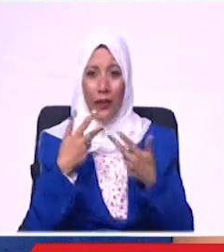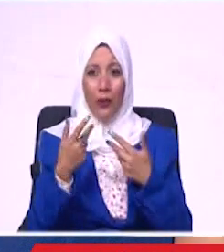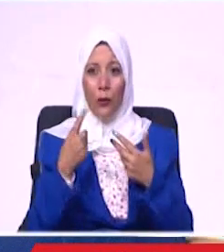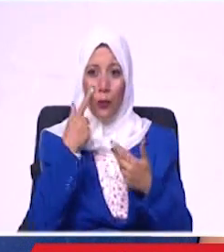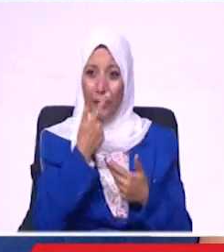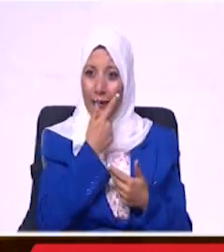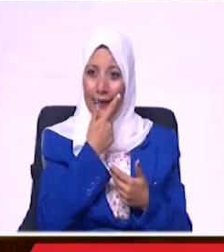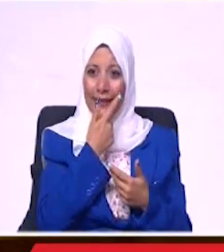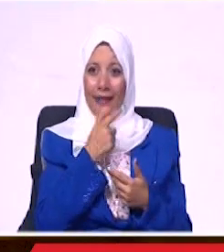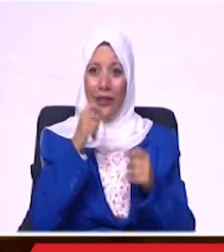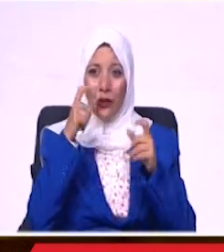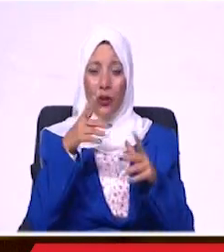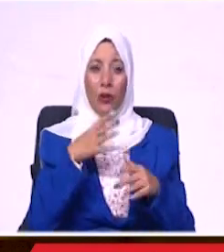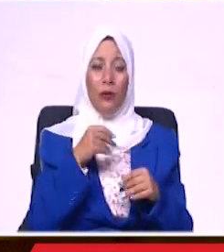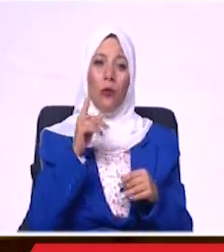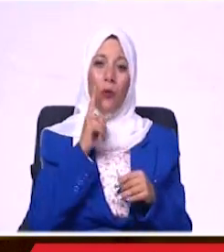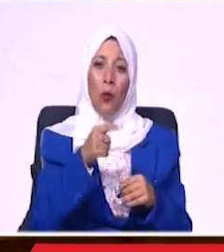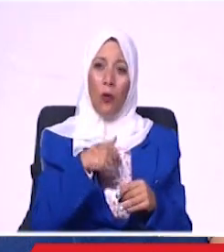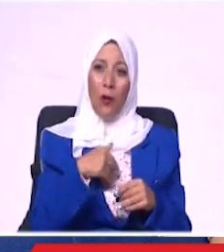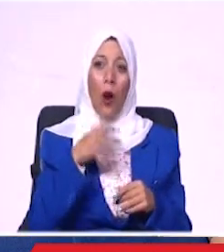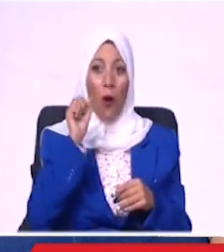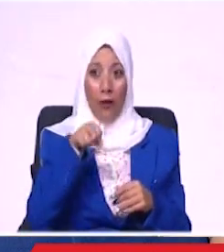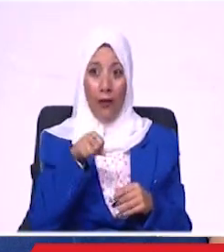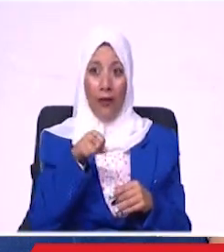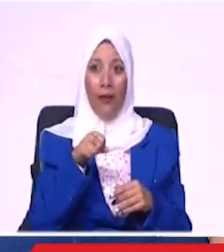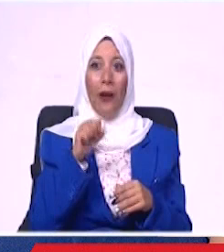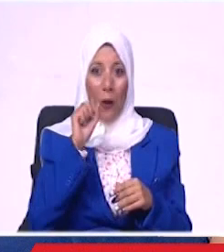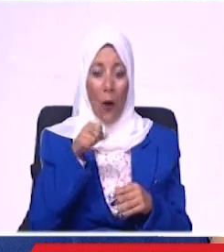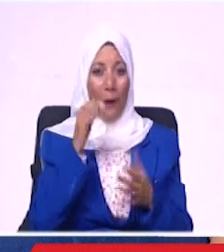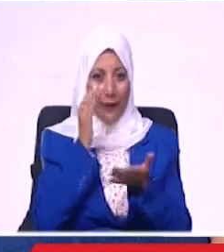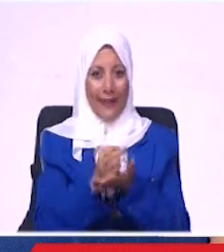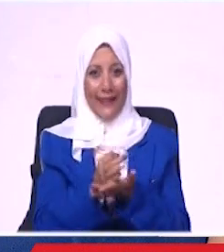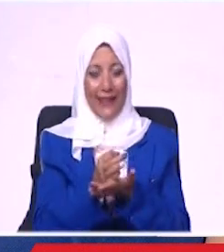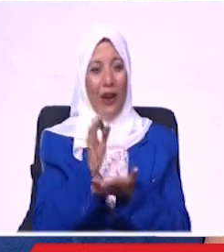بص عشتي معاها شعور الأمومة اللي اتحرمتي منه؟ بجد